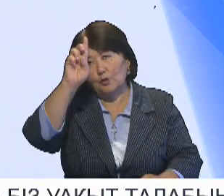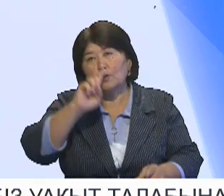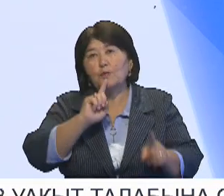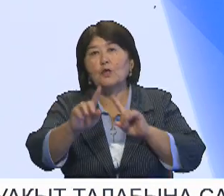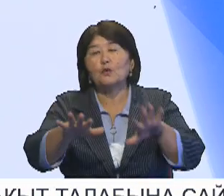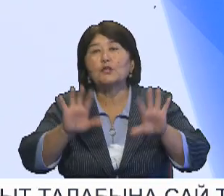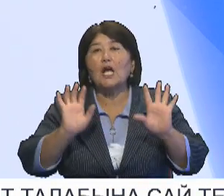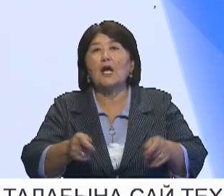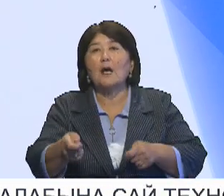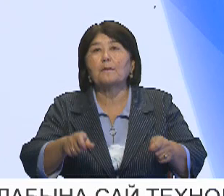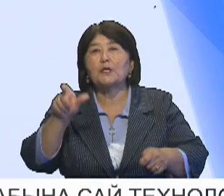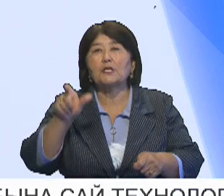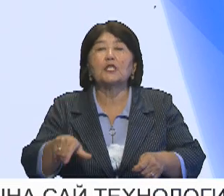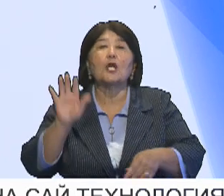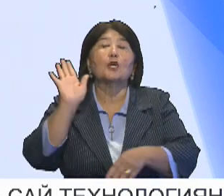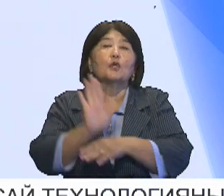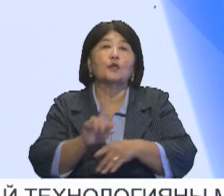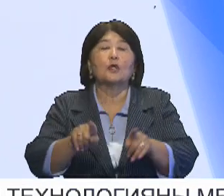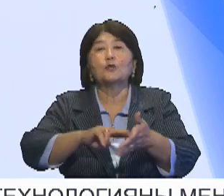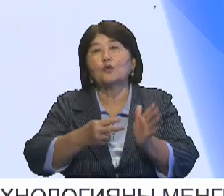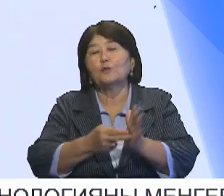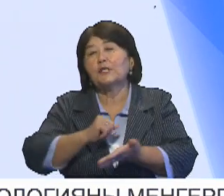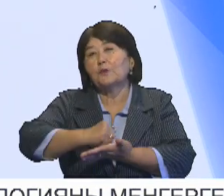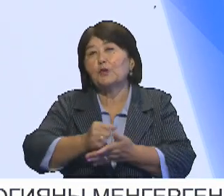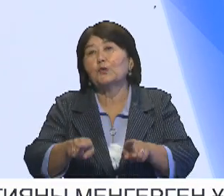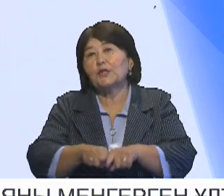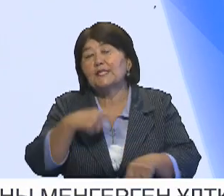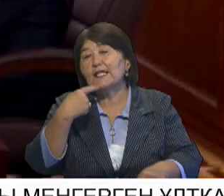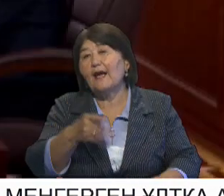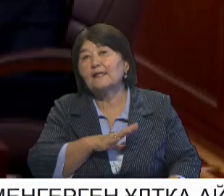отырысында президент жолдауын іске асырудың жоспарын бекіту кезінде айтылды.